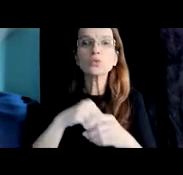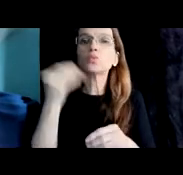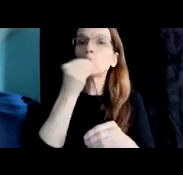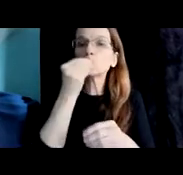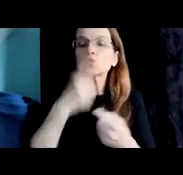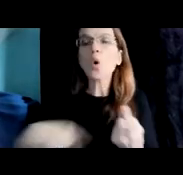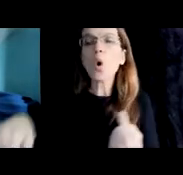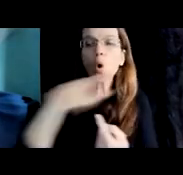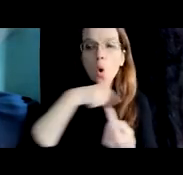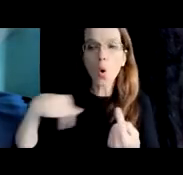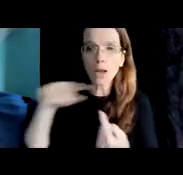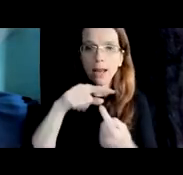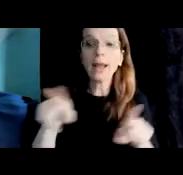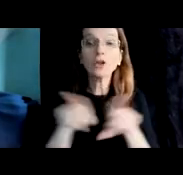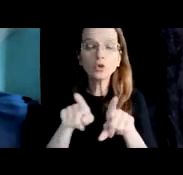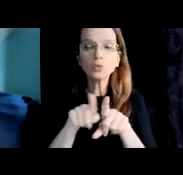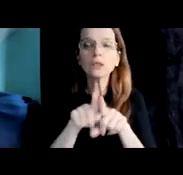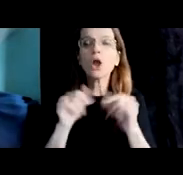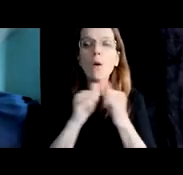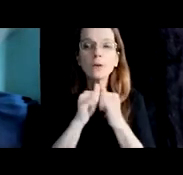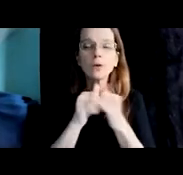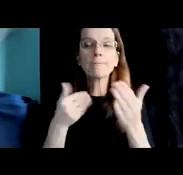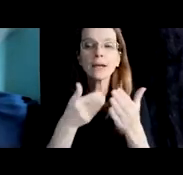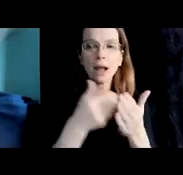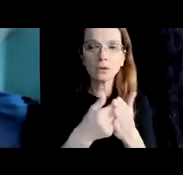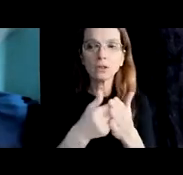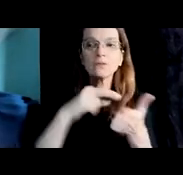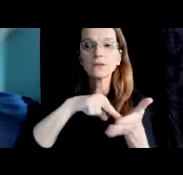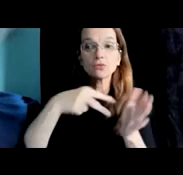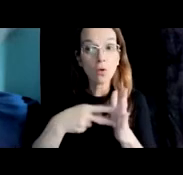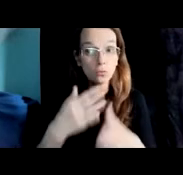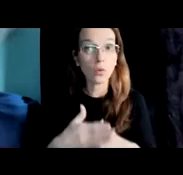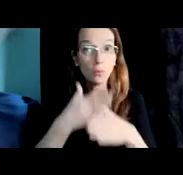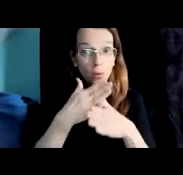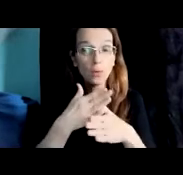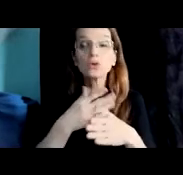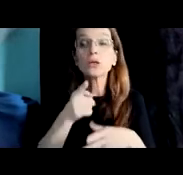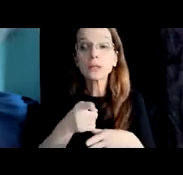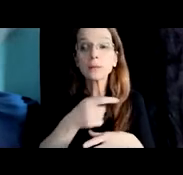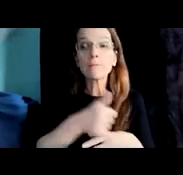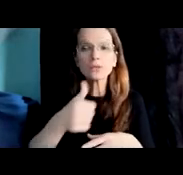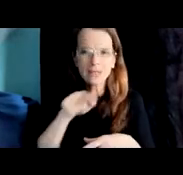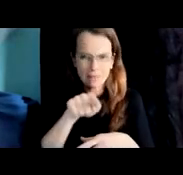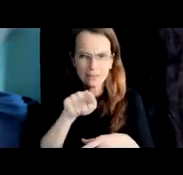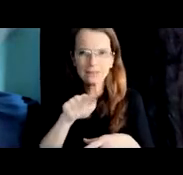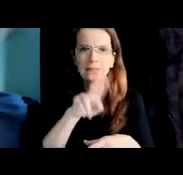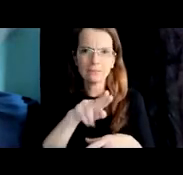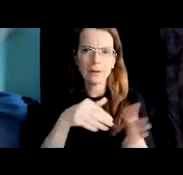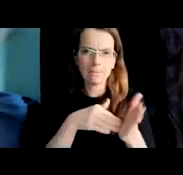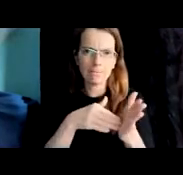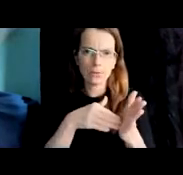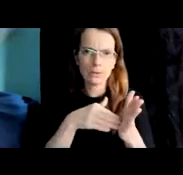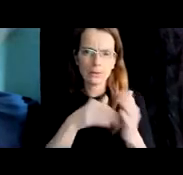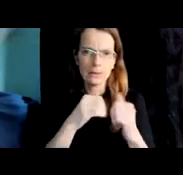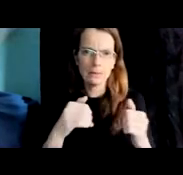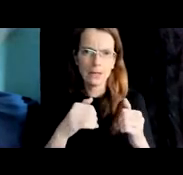in obenem oblikuje prilagoditve in tudi strokovno pomoč, ki jo posameznik s posebnimi potrebami